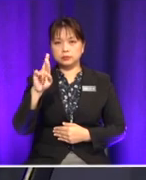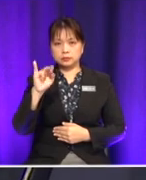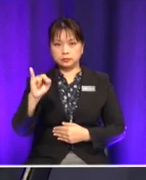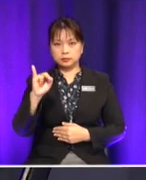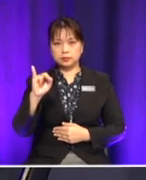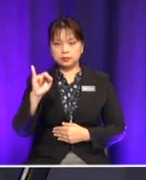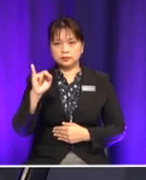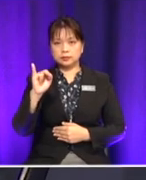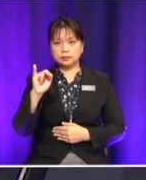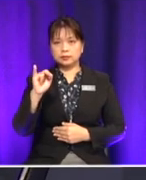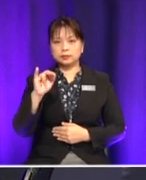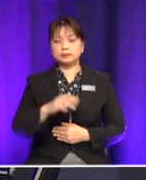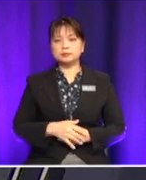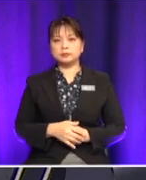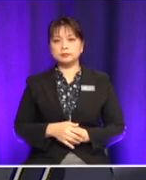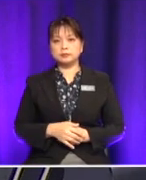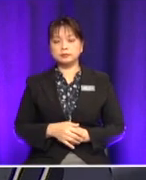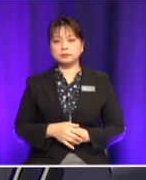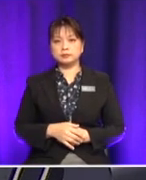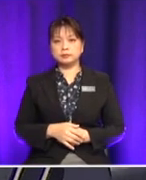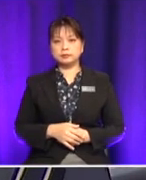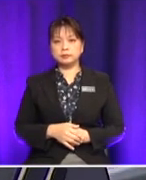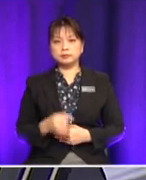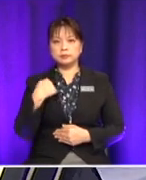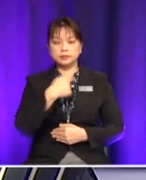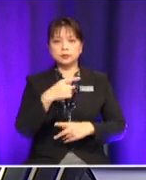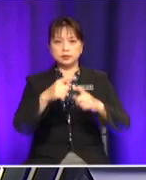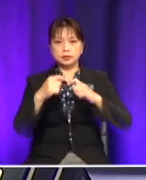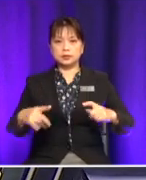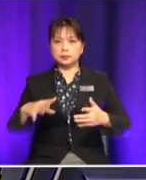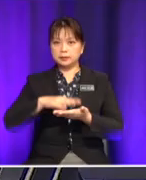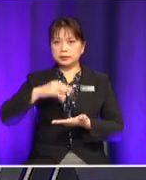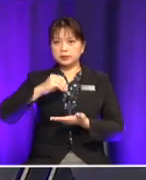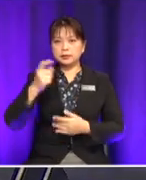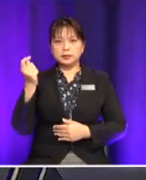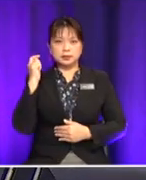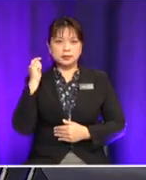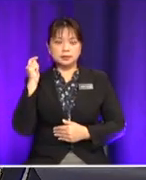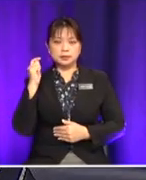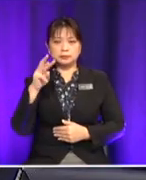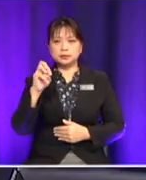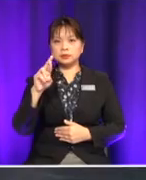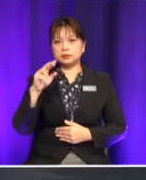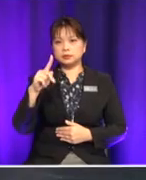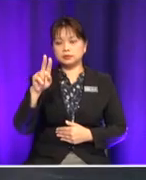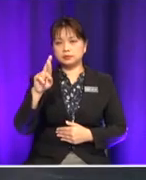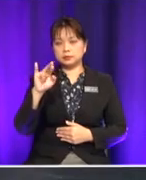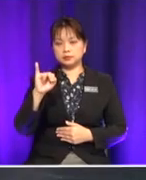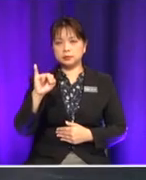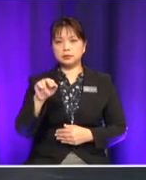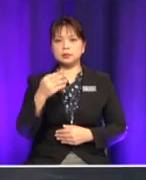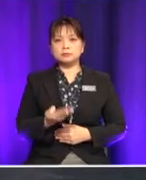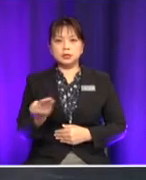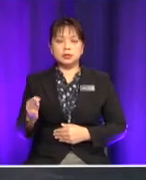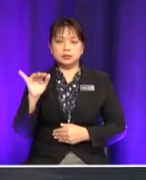dikendalikan dengan berhati-hatilah Mercury gitu dah belajar tadi bahan yang boleh